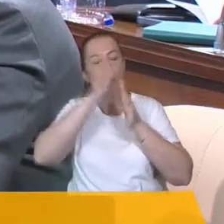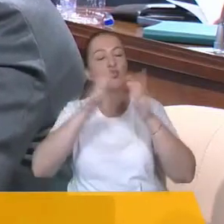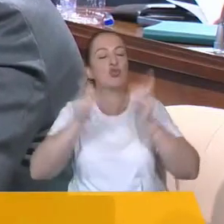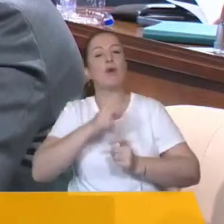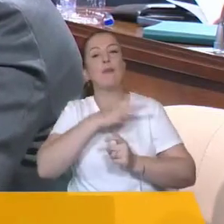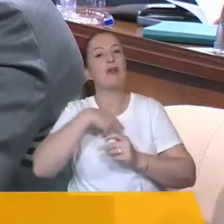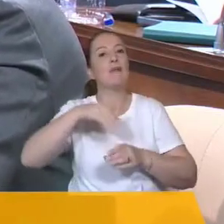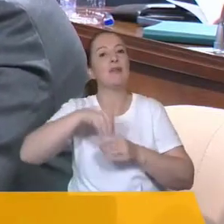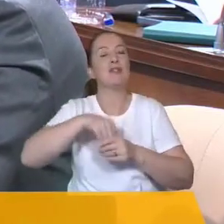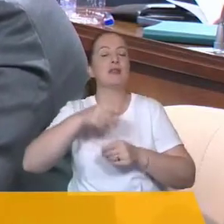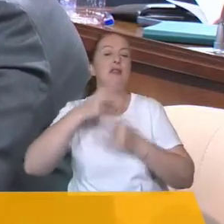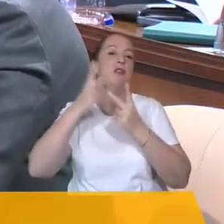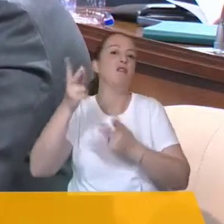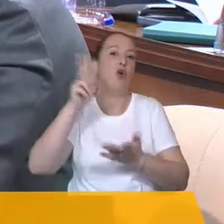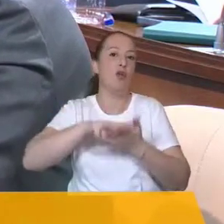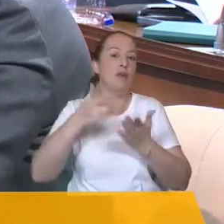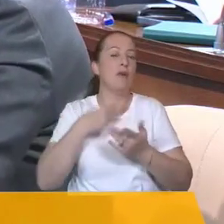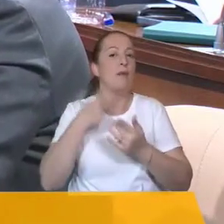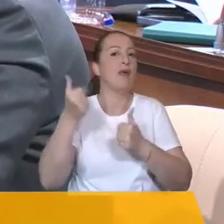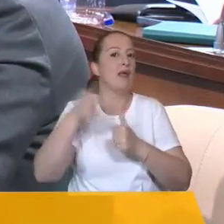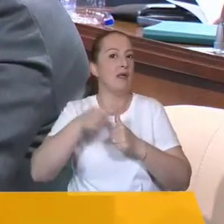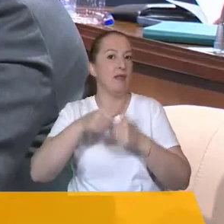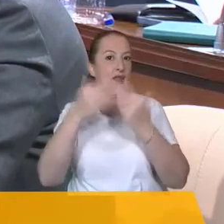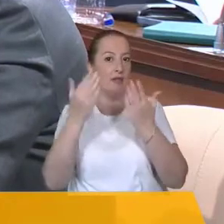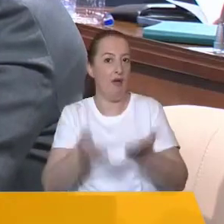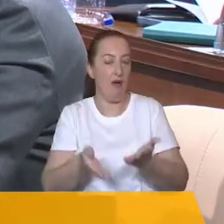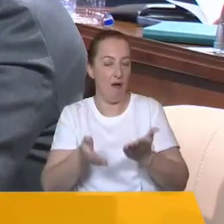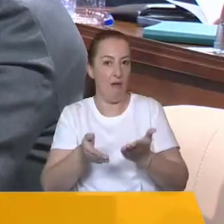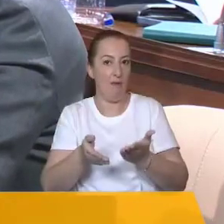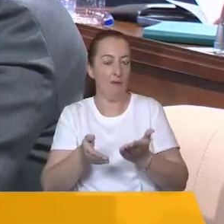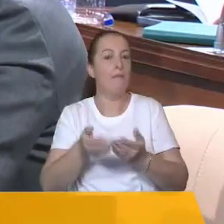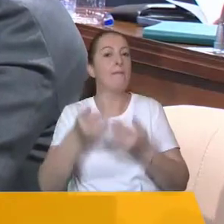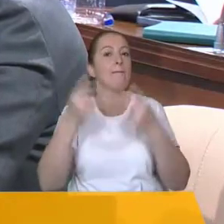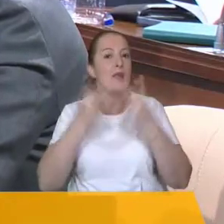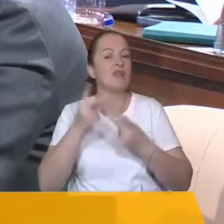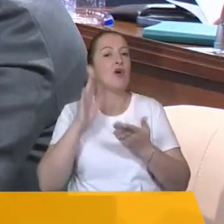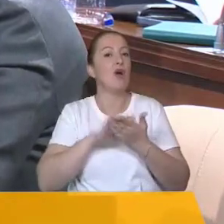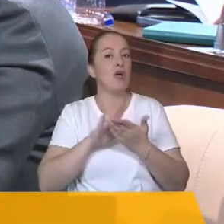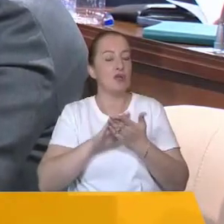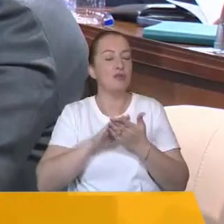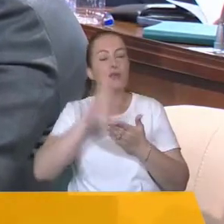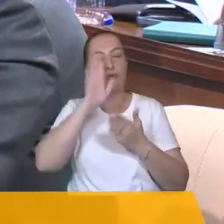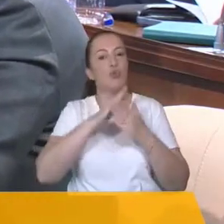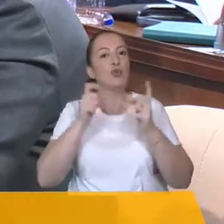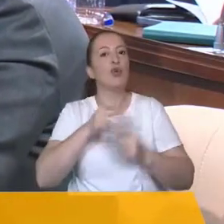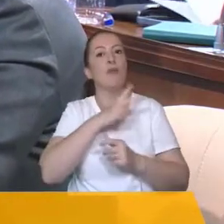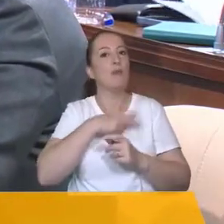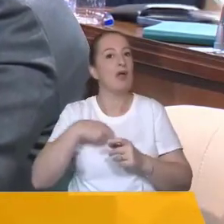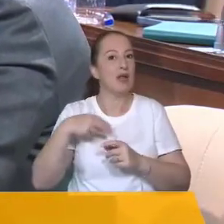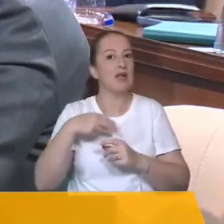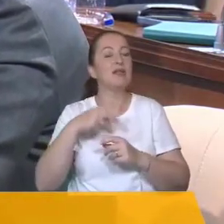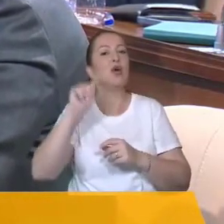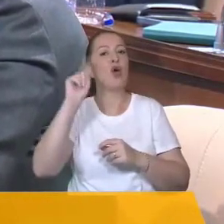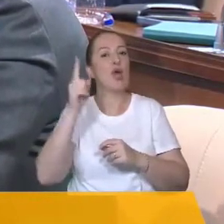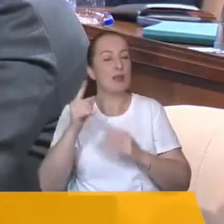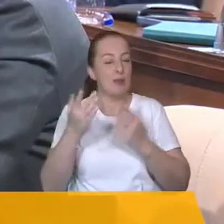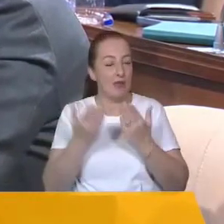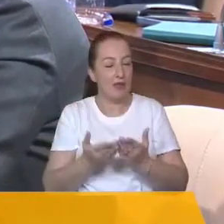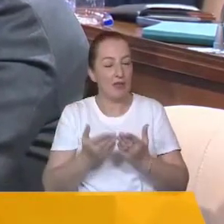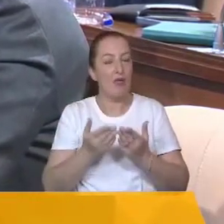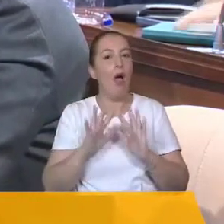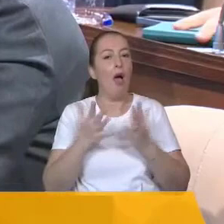Büyükşehir Meclisi tarafından onaylanmıştır. Ben bir kez daha mesai arkadaşlarıma, İstanbul Büyükşehir Belediyesi'nin yönetimine